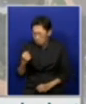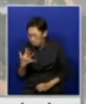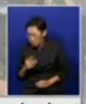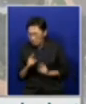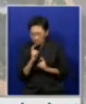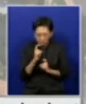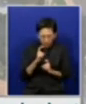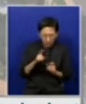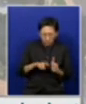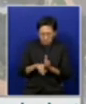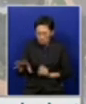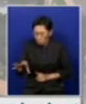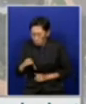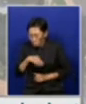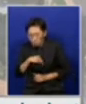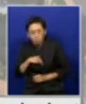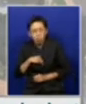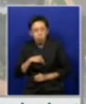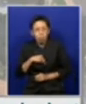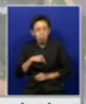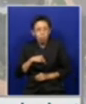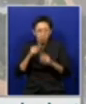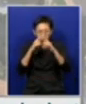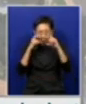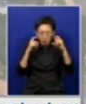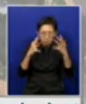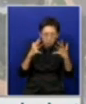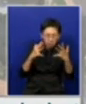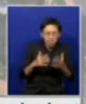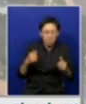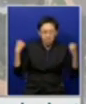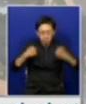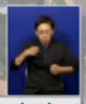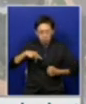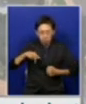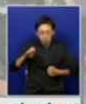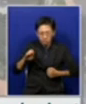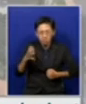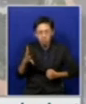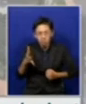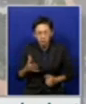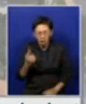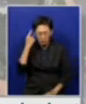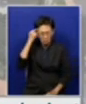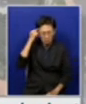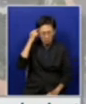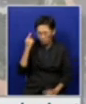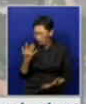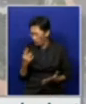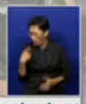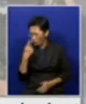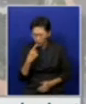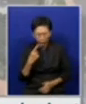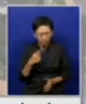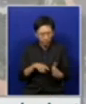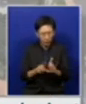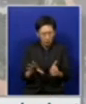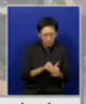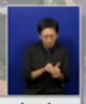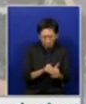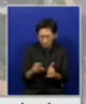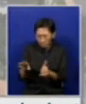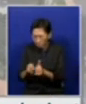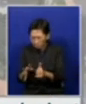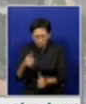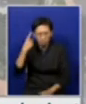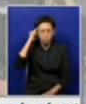ครับช่วงที่มีหน้ากากอนามัยช่วงมีชุด PPE ช่วงนั้นไม่รู้นะครับว่าใครป่วยใครไม่ป่วยปิด